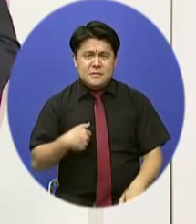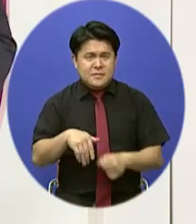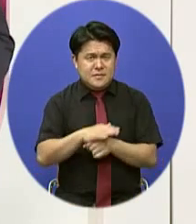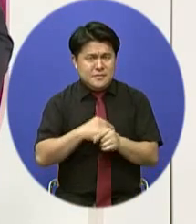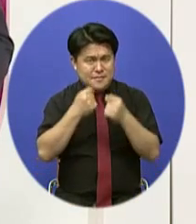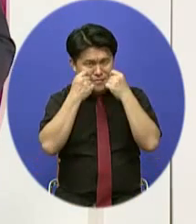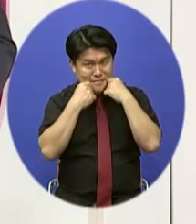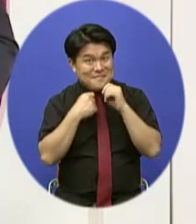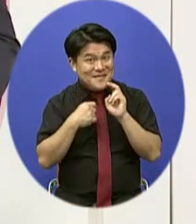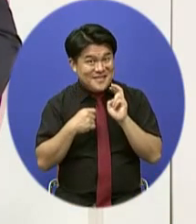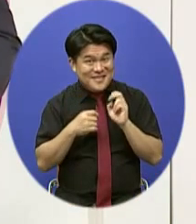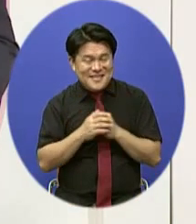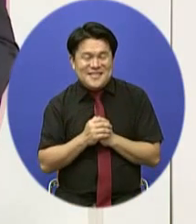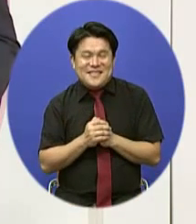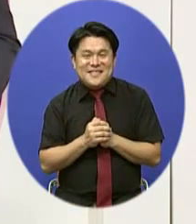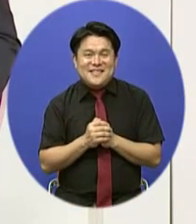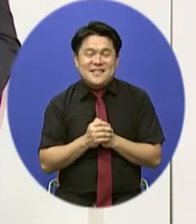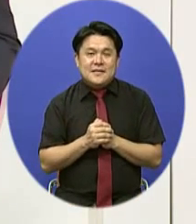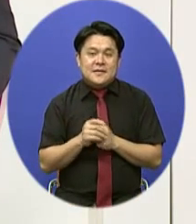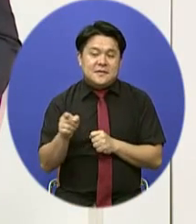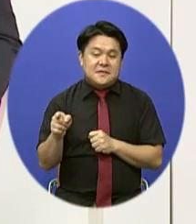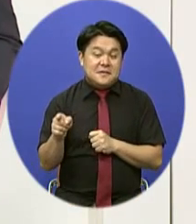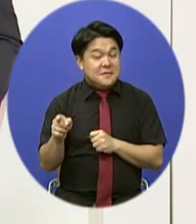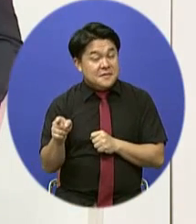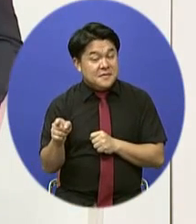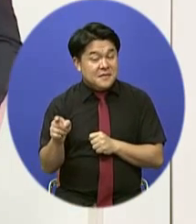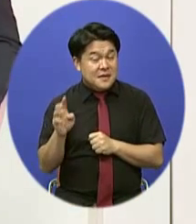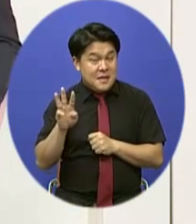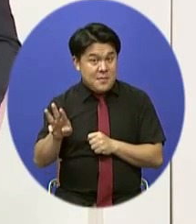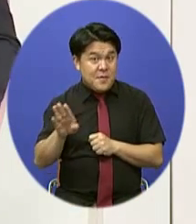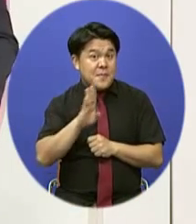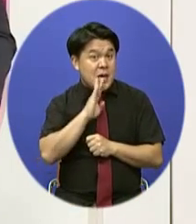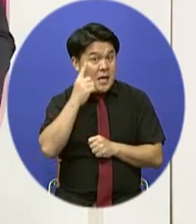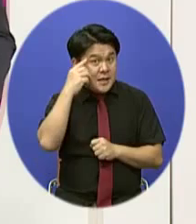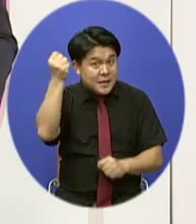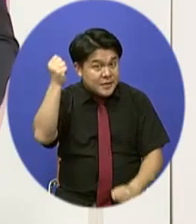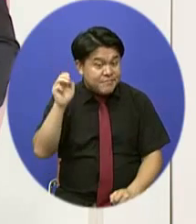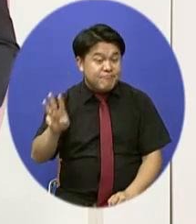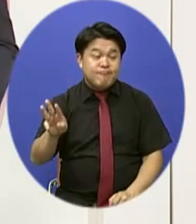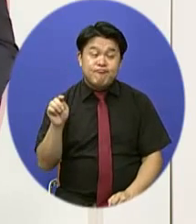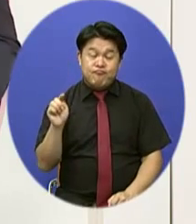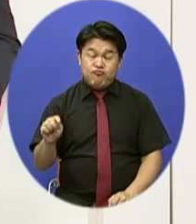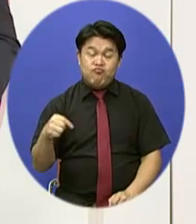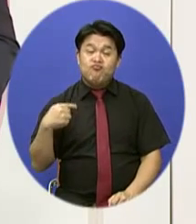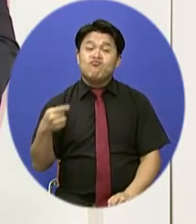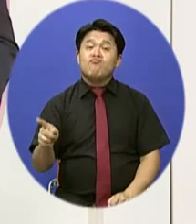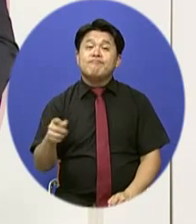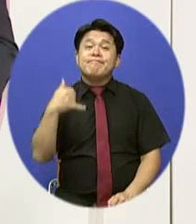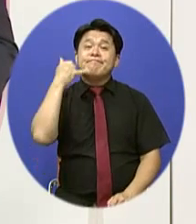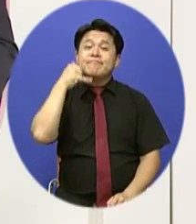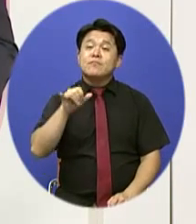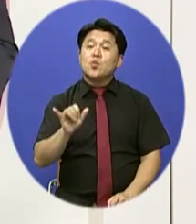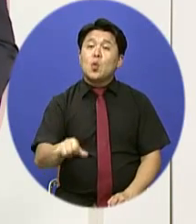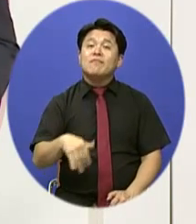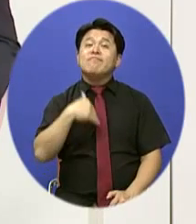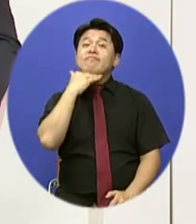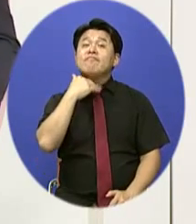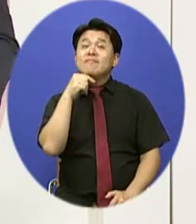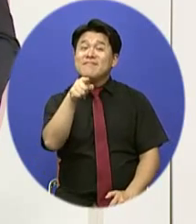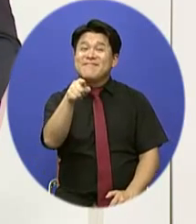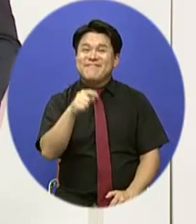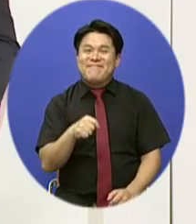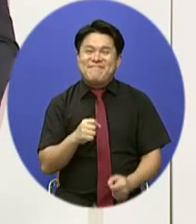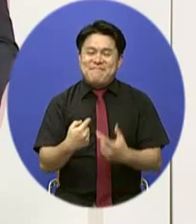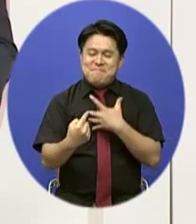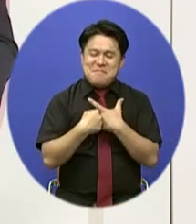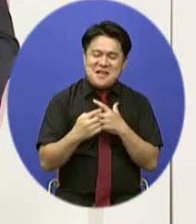네. 울돌목 좀 맞아요. 어려운데. 네. 자, 3번이 정답이다 싶으시면 3번을 누르시고 네. 전화기를 놓고 기다리시면